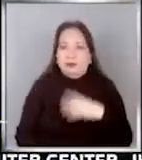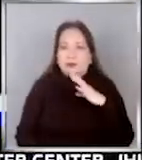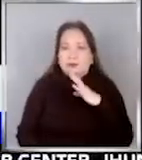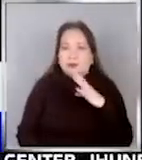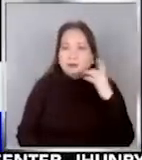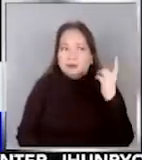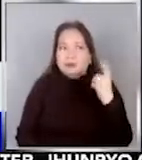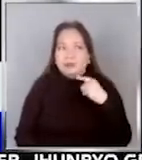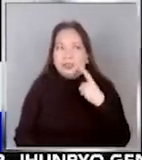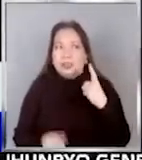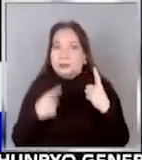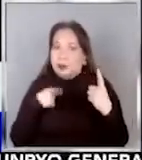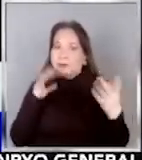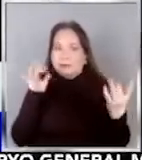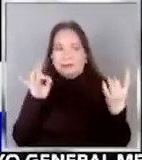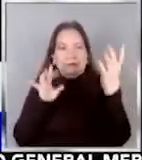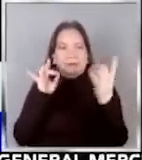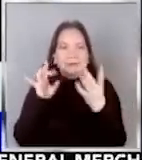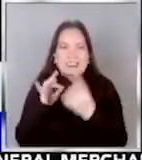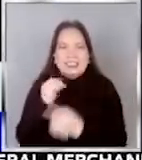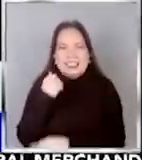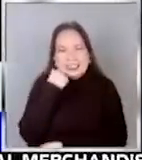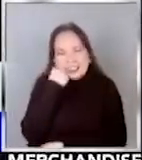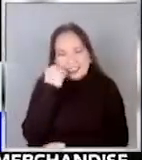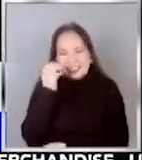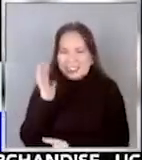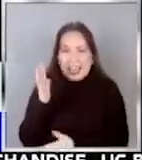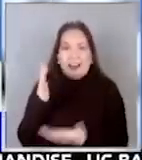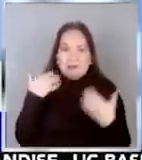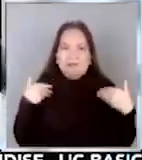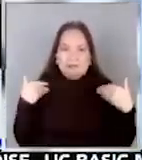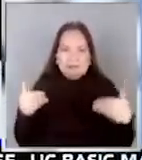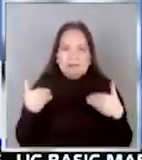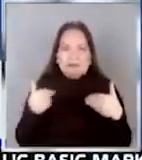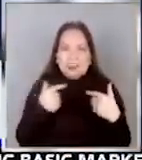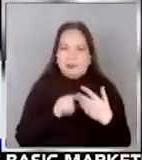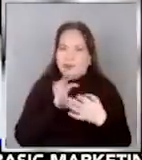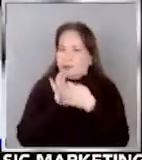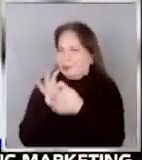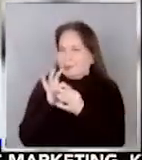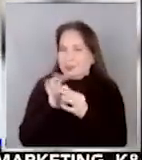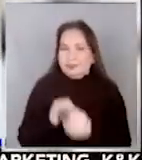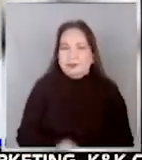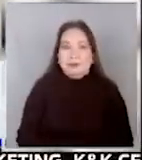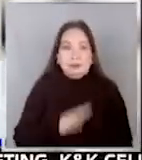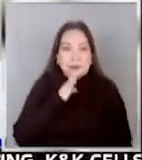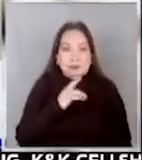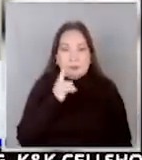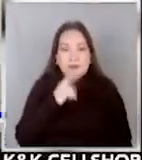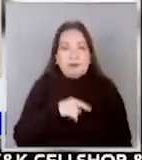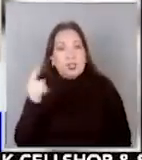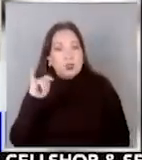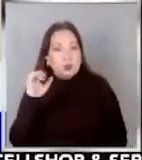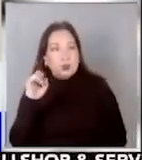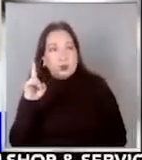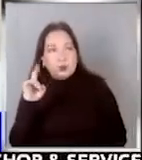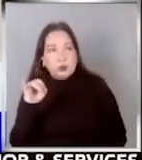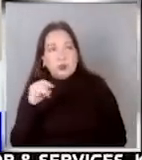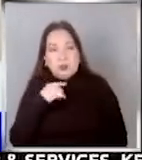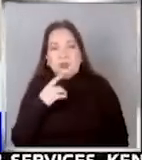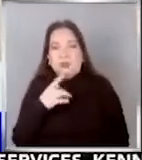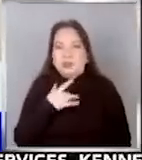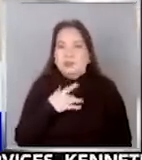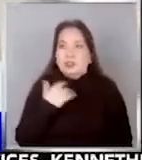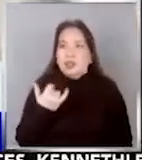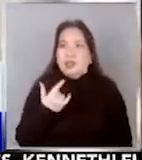na isa't isa, wala na yung awkwardness, and mas bonded na kami. Parang the situation is parang challenging na